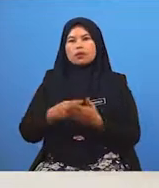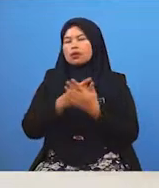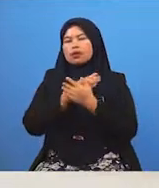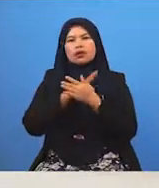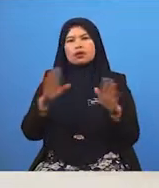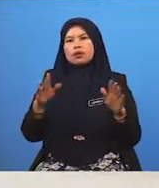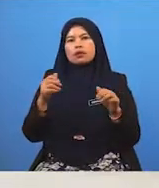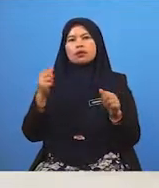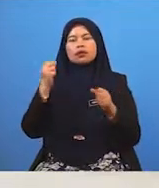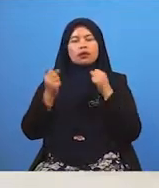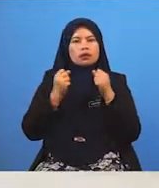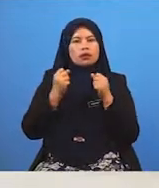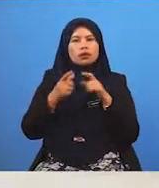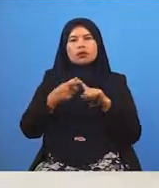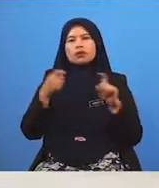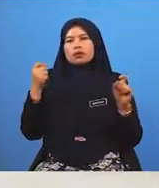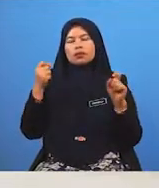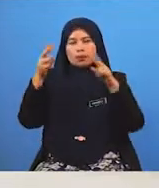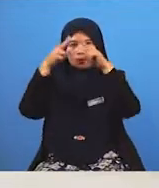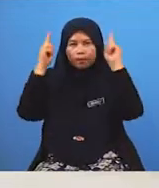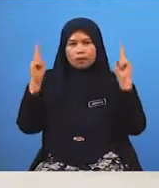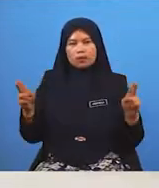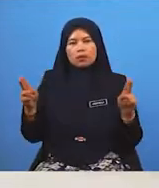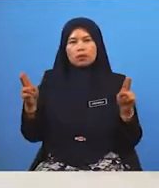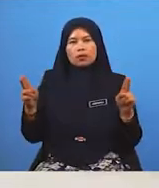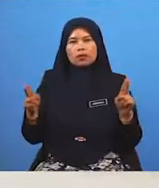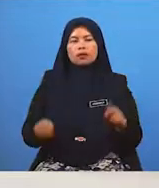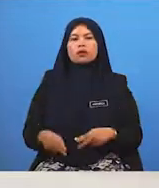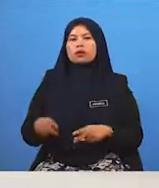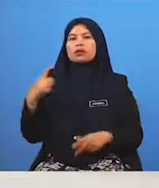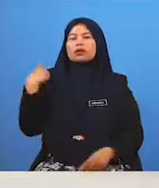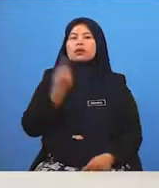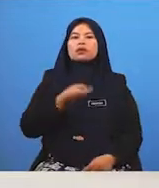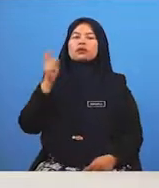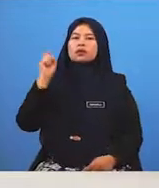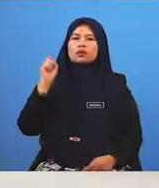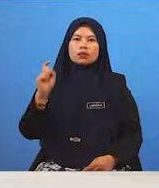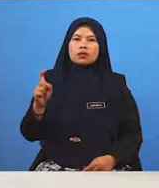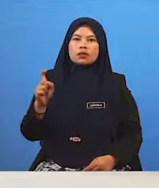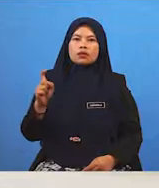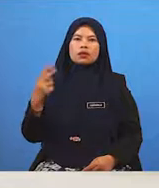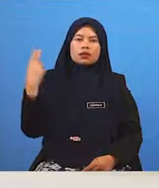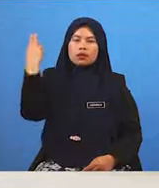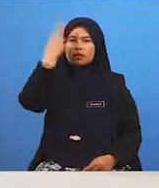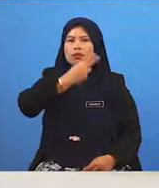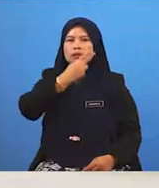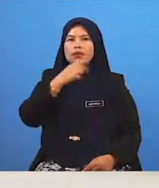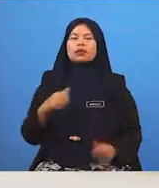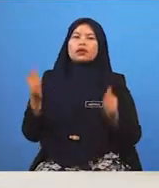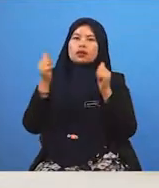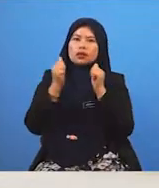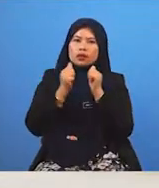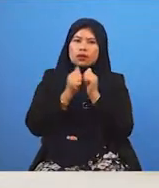ujian, musibah dan takdir. Oleh itu, kita semua perlu menghadapi perjalanan hidup ini dengan